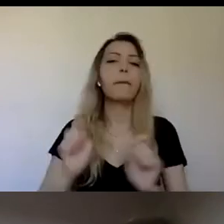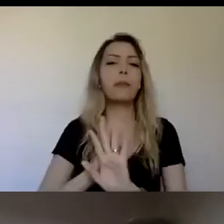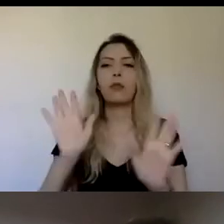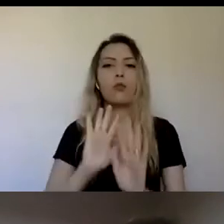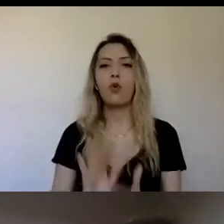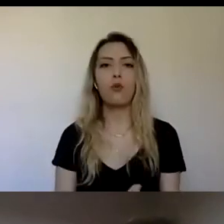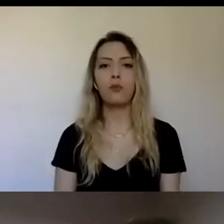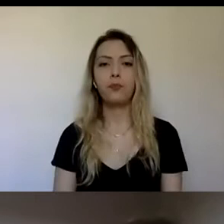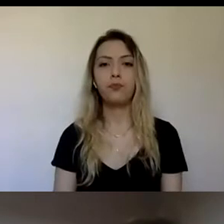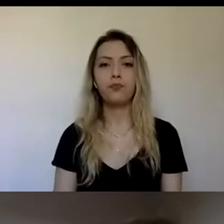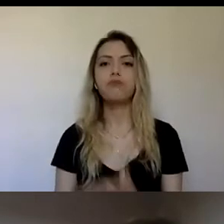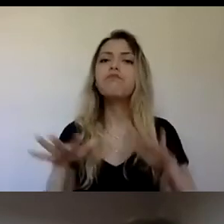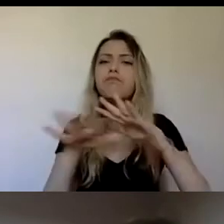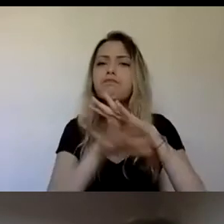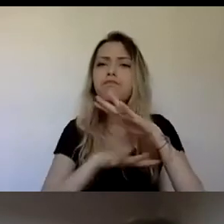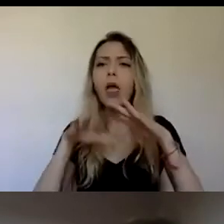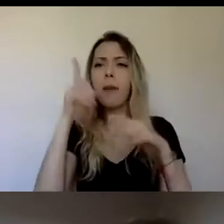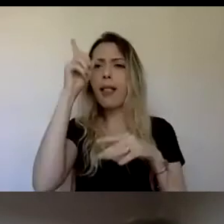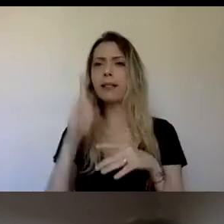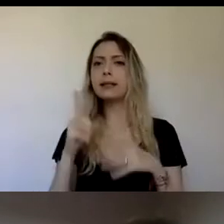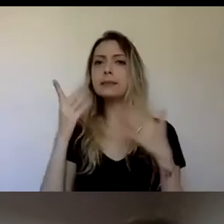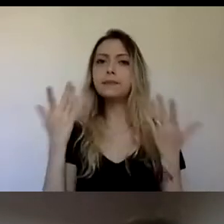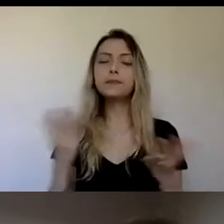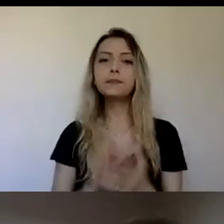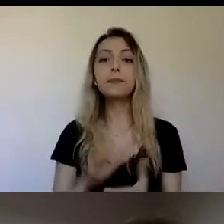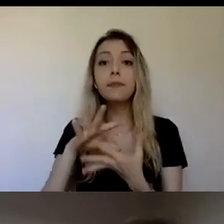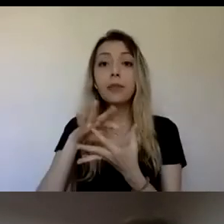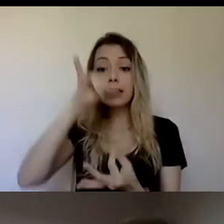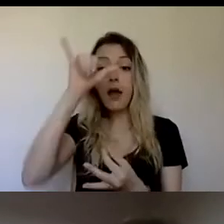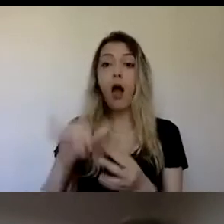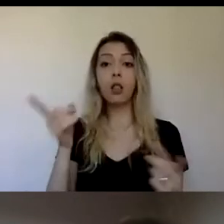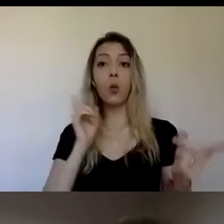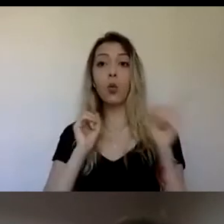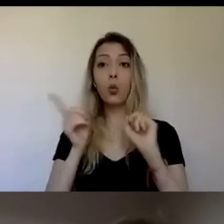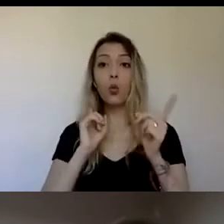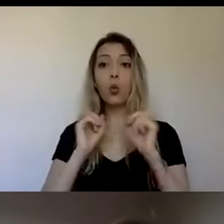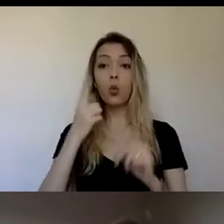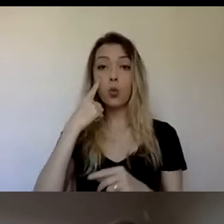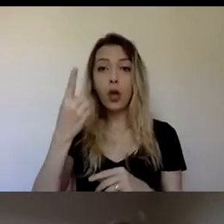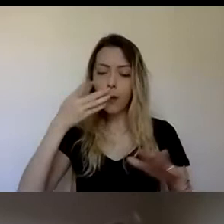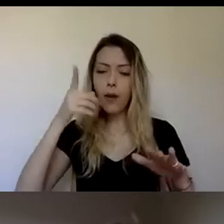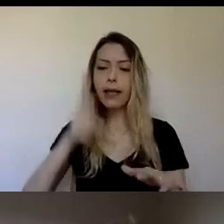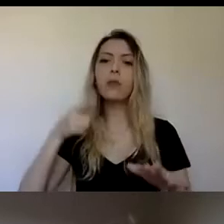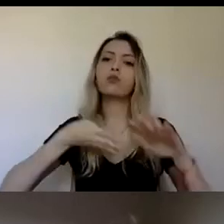Temel olarak dediğim gibi insan hakları hukukundan girmek istiyorum.